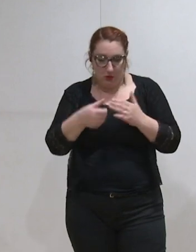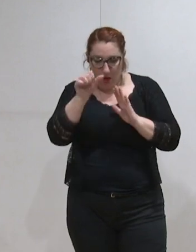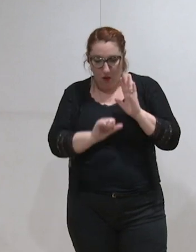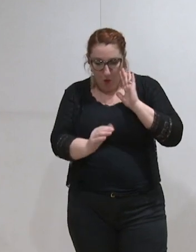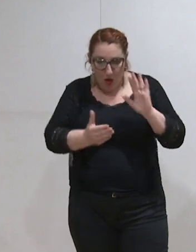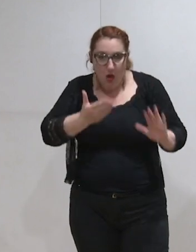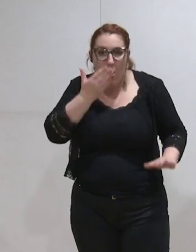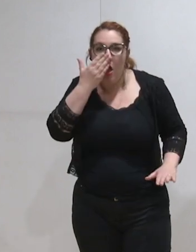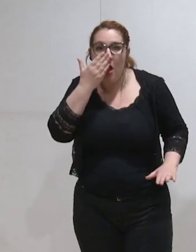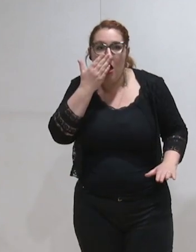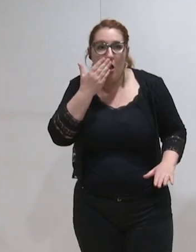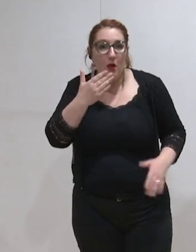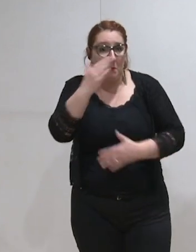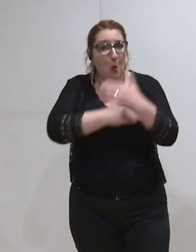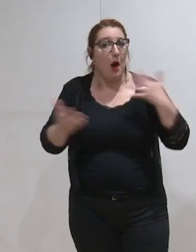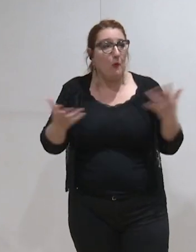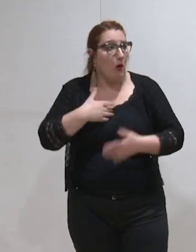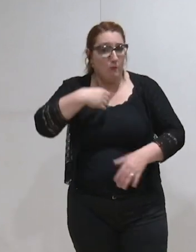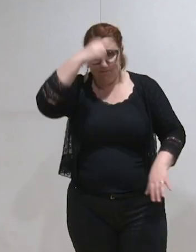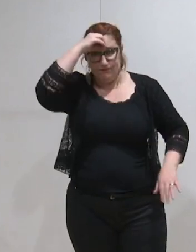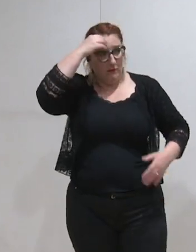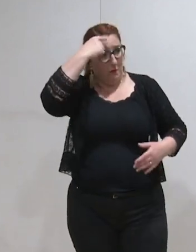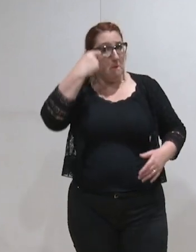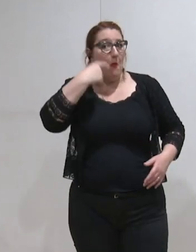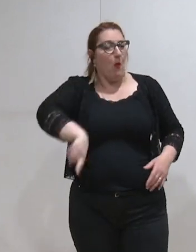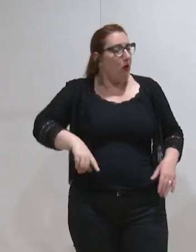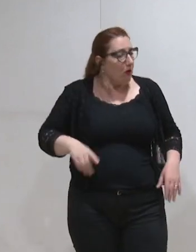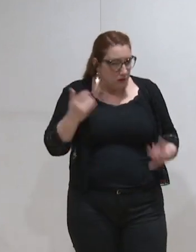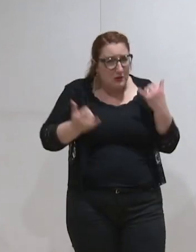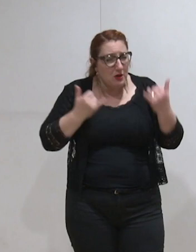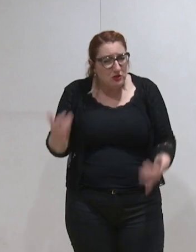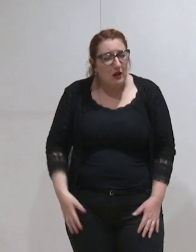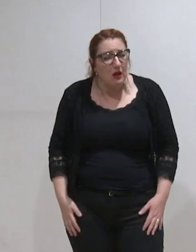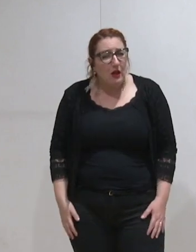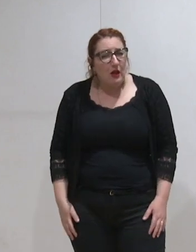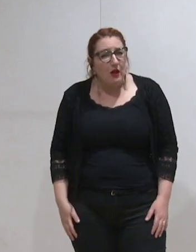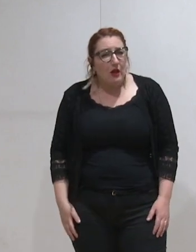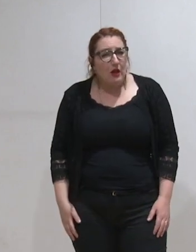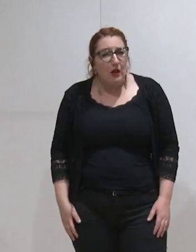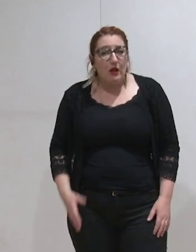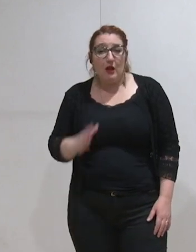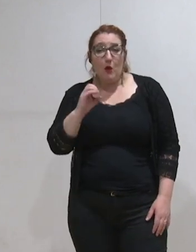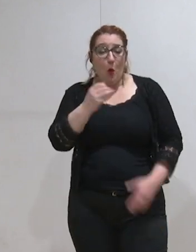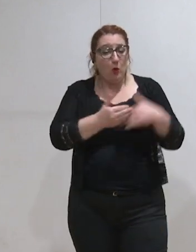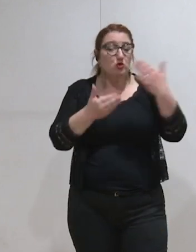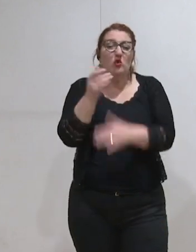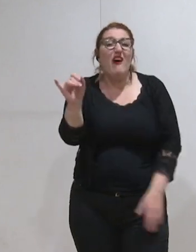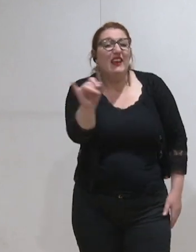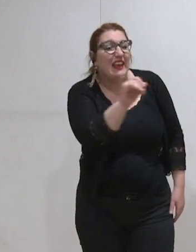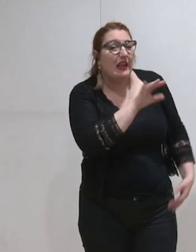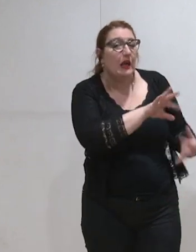tuiles on est un mois on sait même pas ce qui va se passer non mais vous vous rendez compte et la cononstruction avec qui la